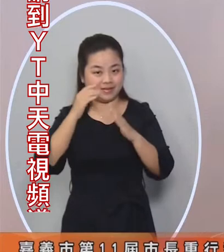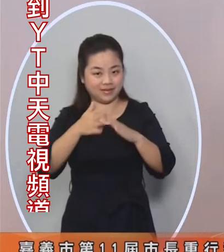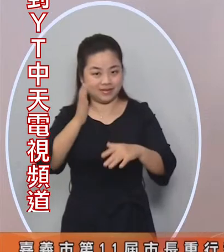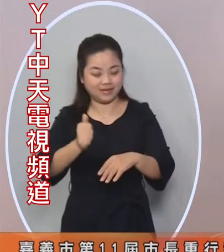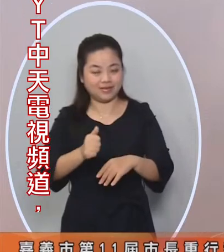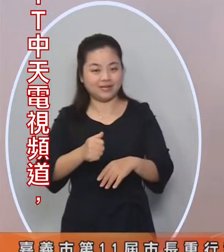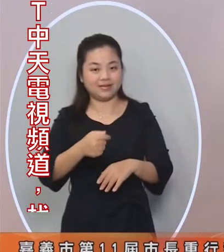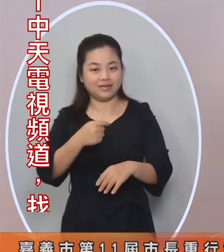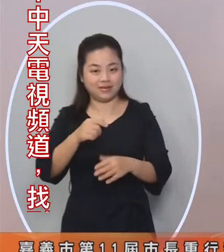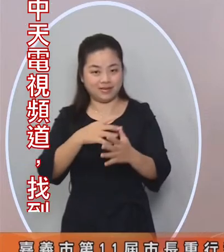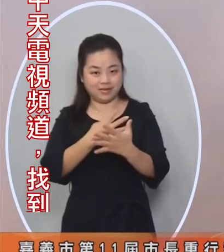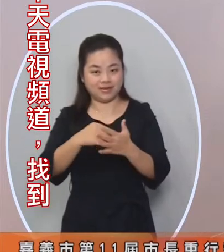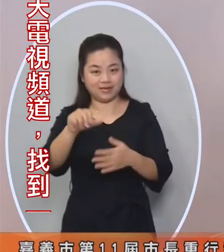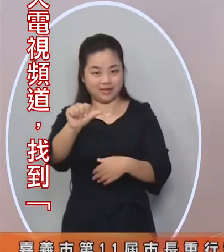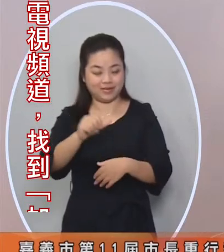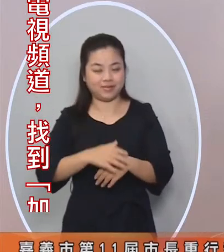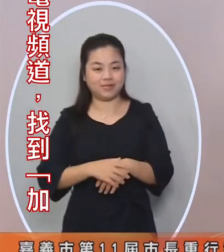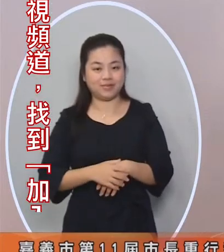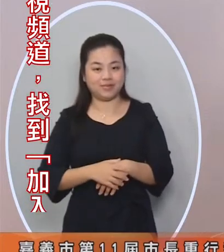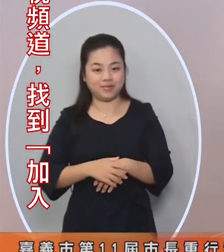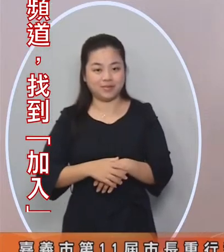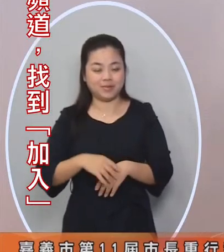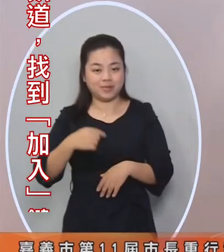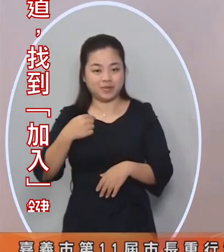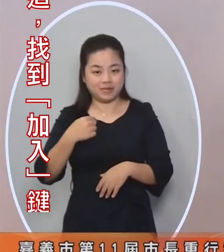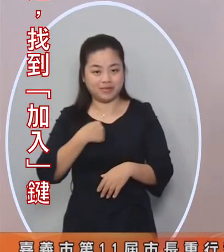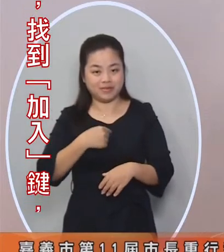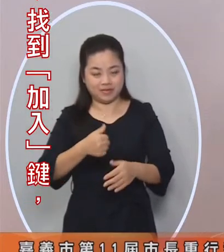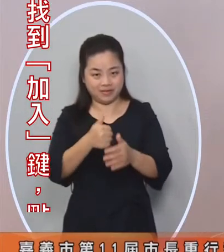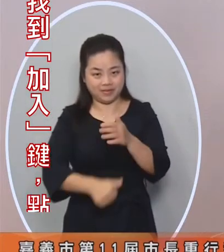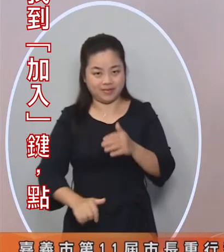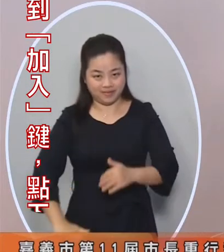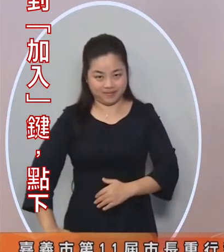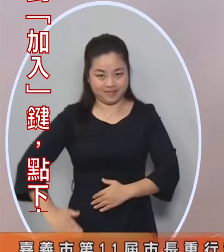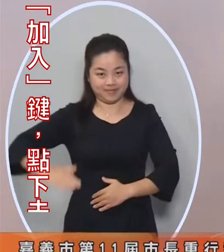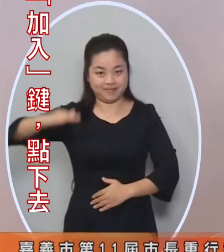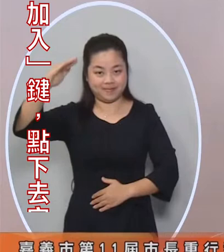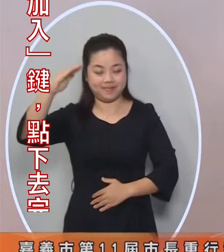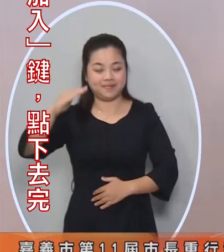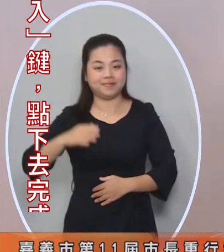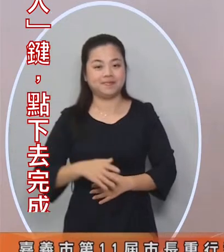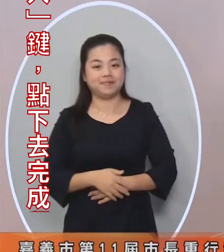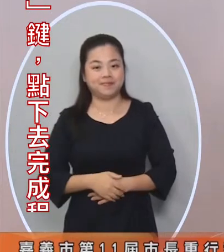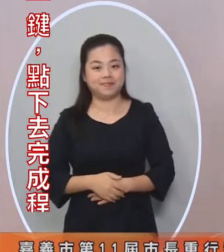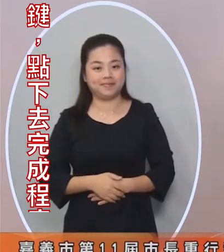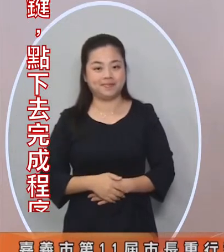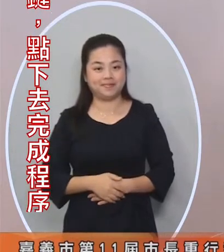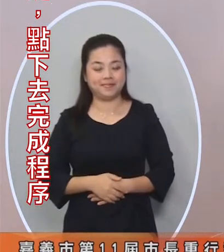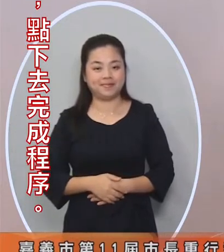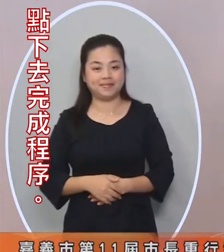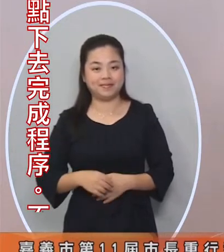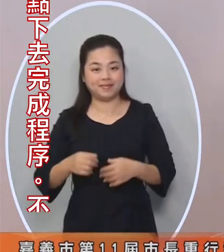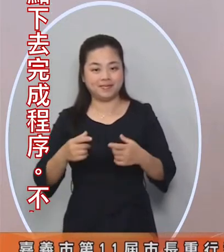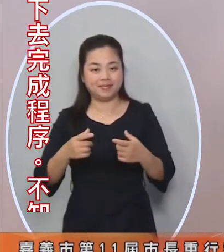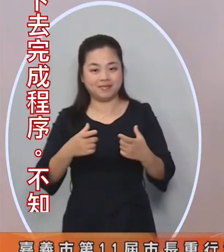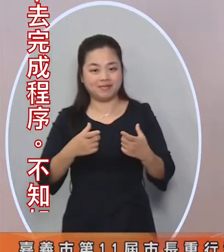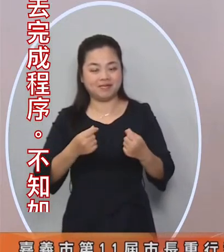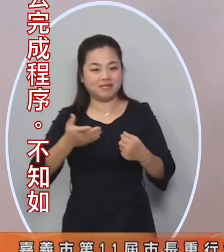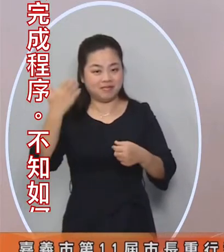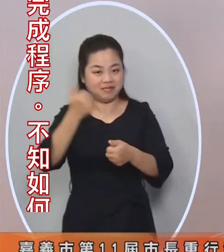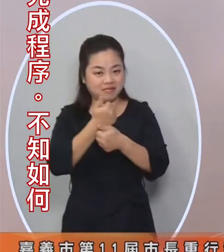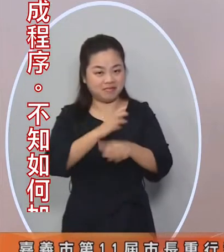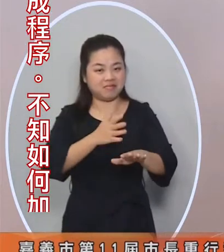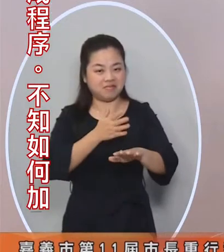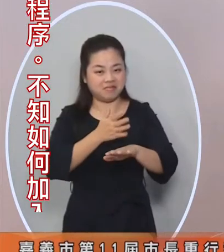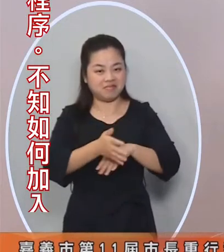生，凯生是嘉义市西区福前里土生土长的番仔沟子弟，也曾是北漂的嘉义